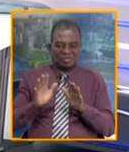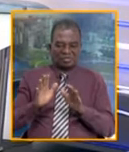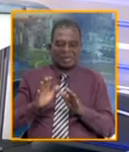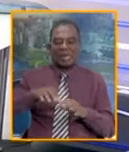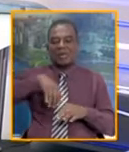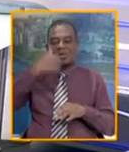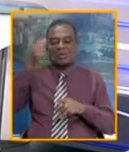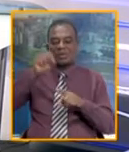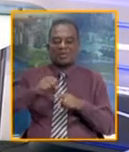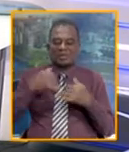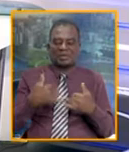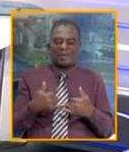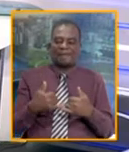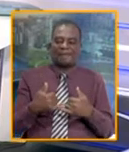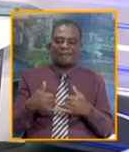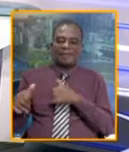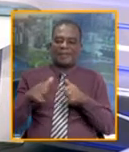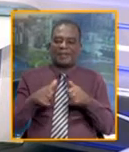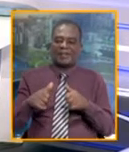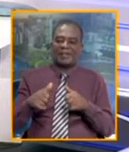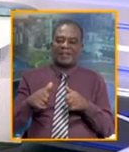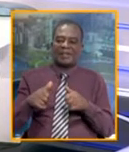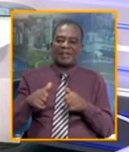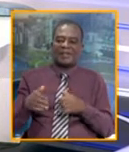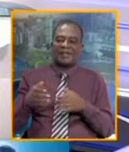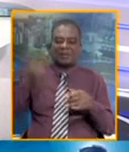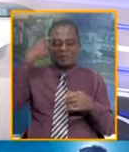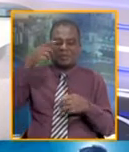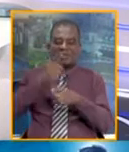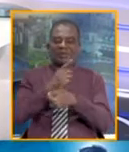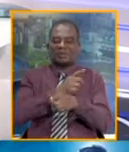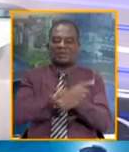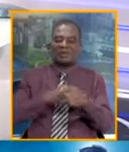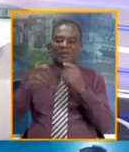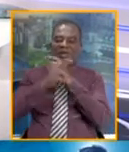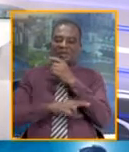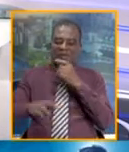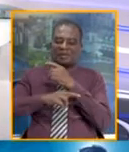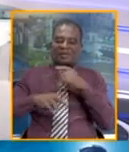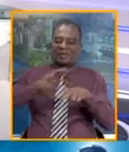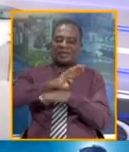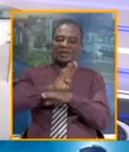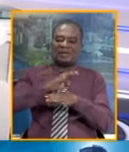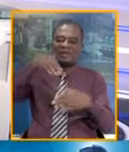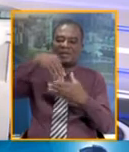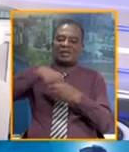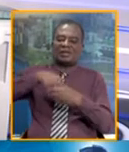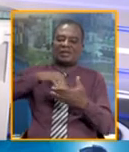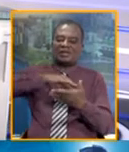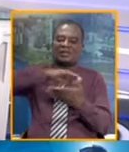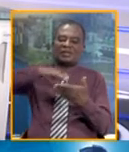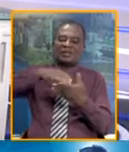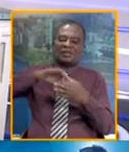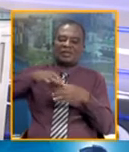autre sujet à présent, quelles actions menées pour le développement de la région du Bélier dans le centre du pays